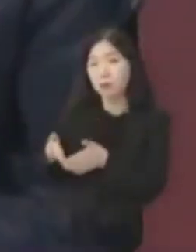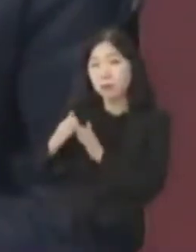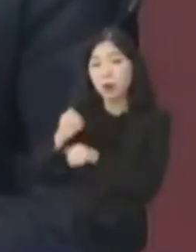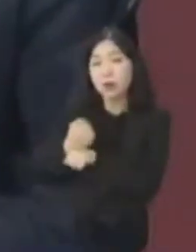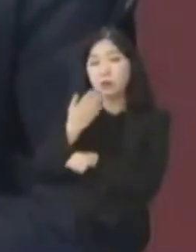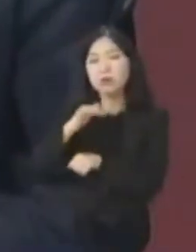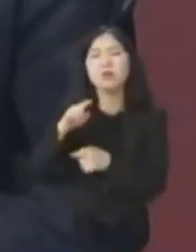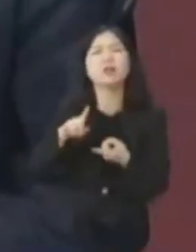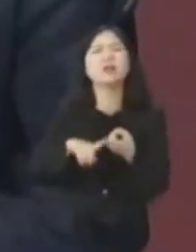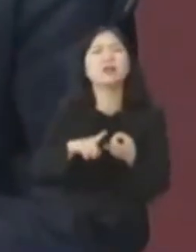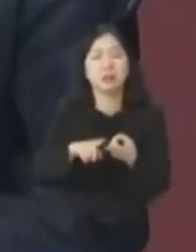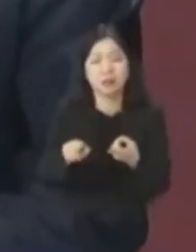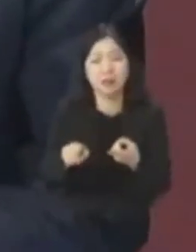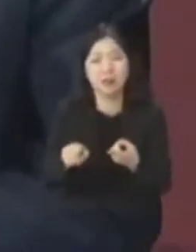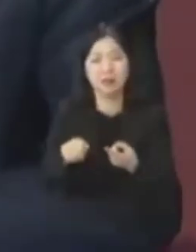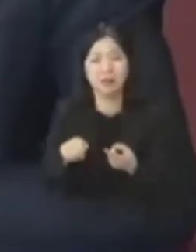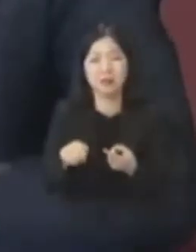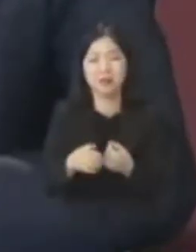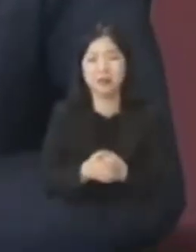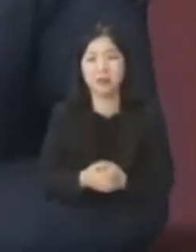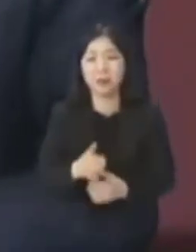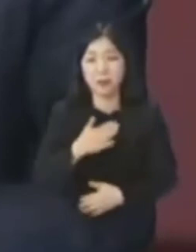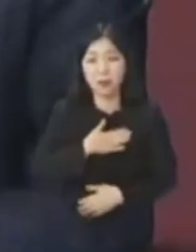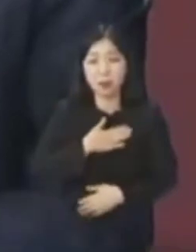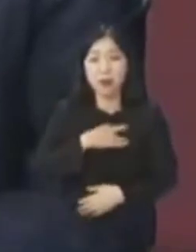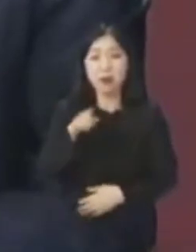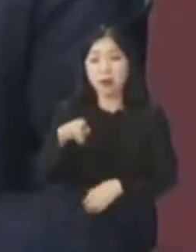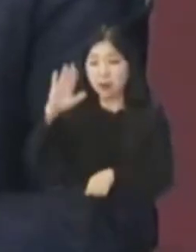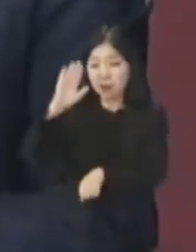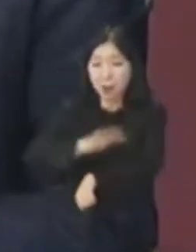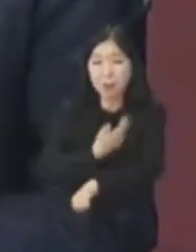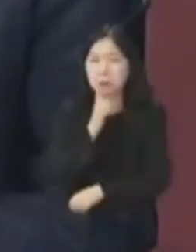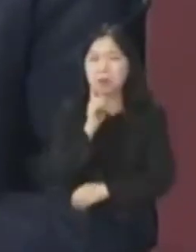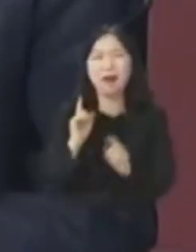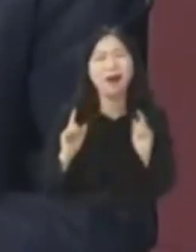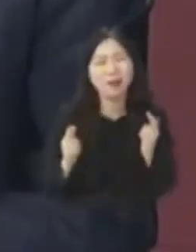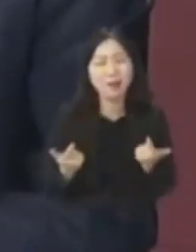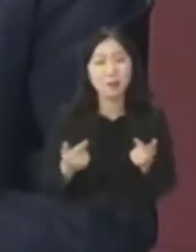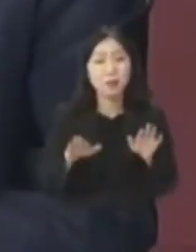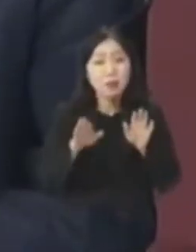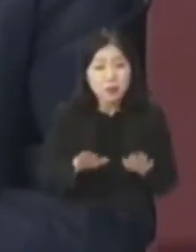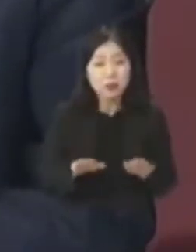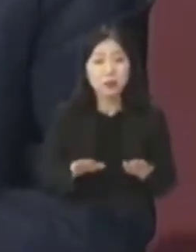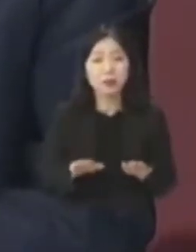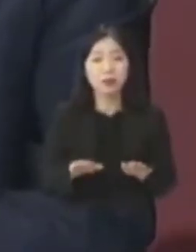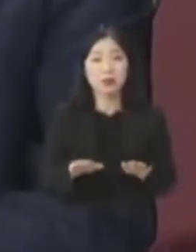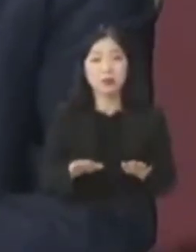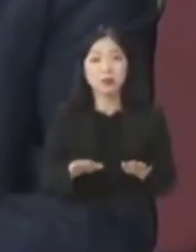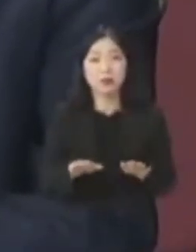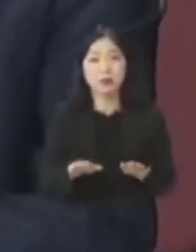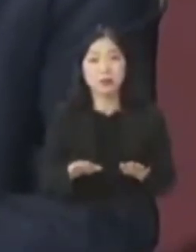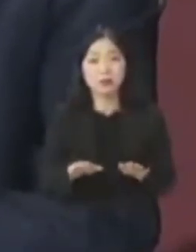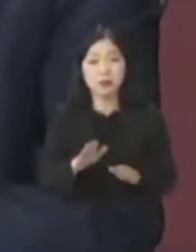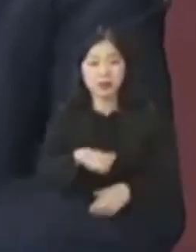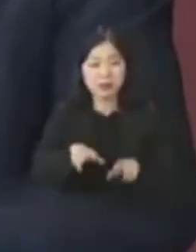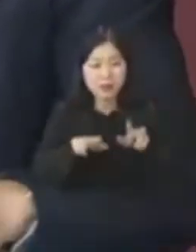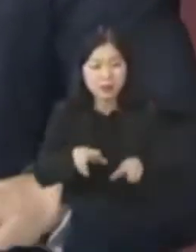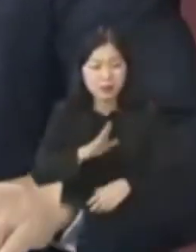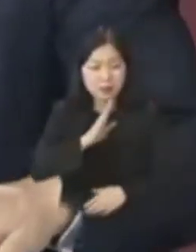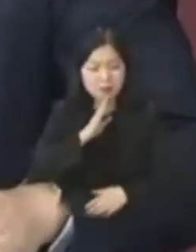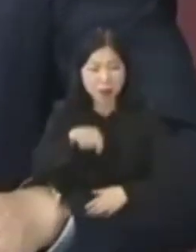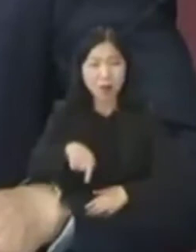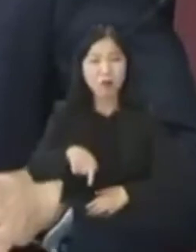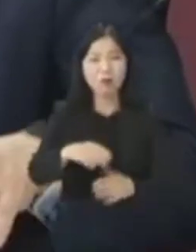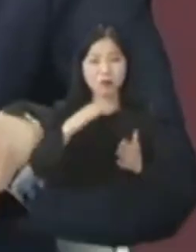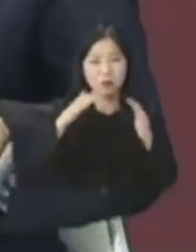의미에서 말씀을 드렸던 겁니다. 네. 그러니까 네. 제가 그것이 잘못되었다는 것이 아니고 네. 현실은 지금 당장에 네.